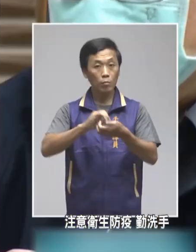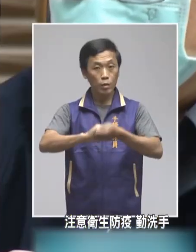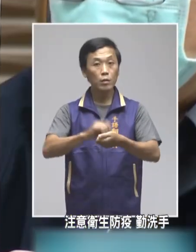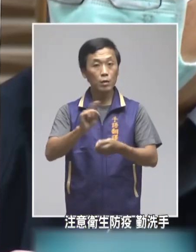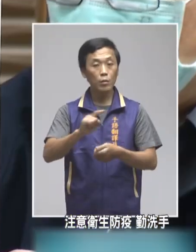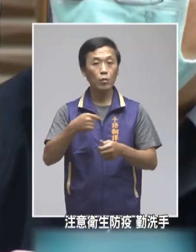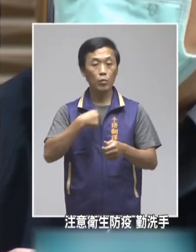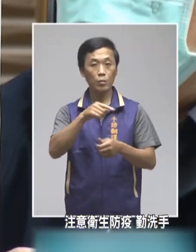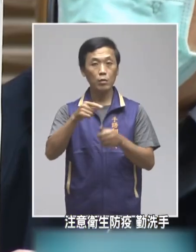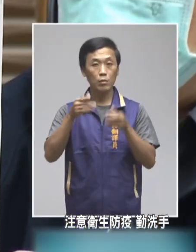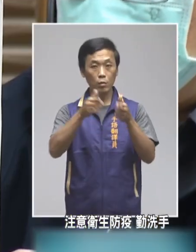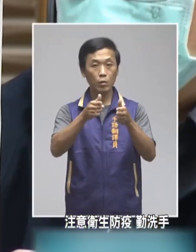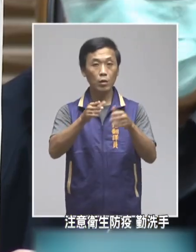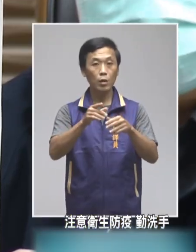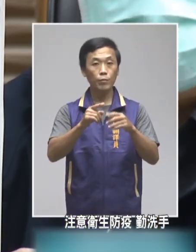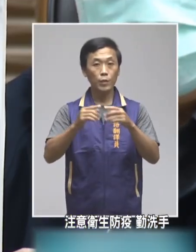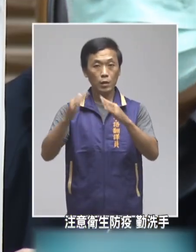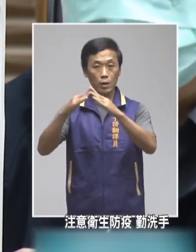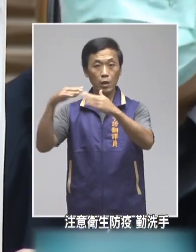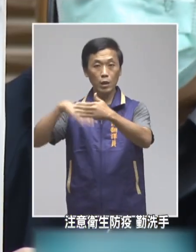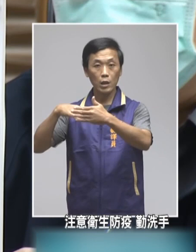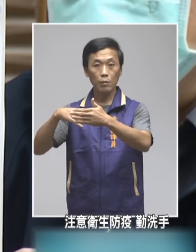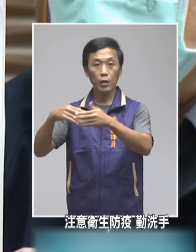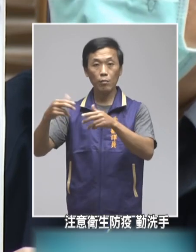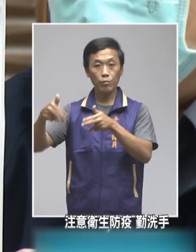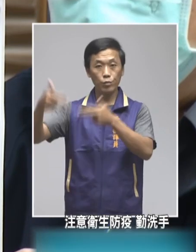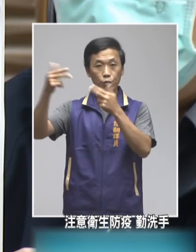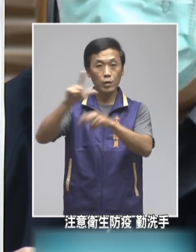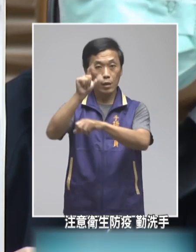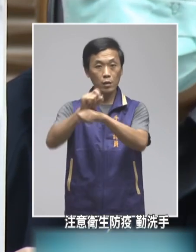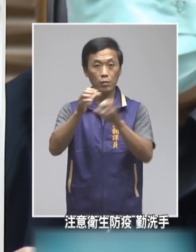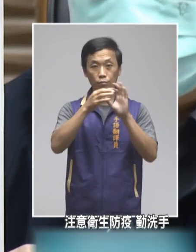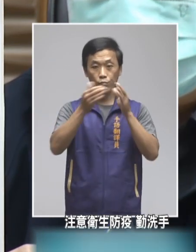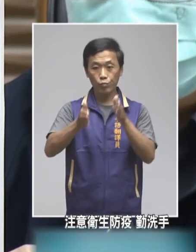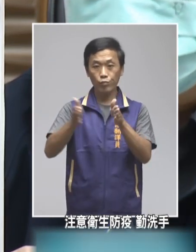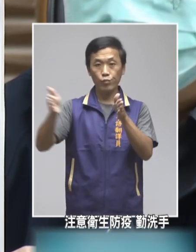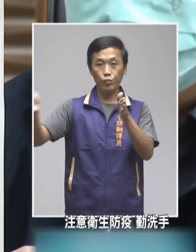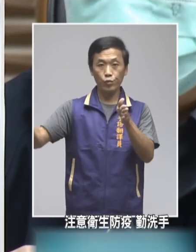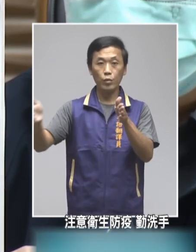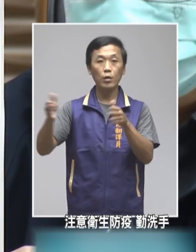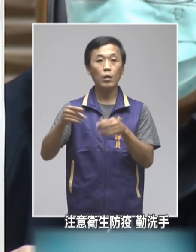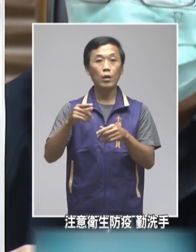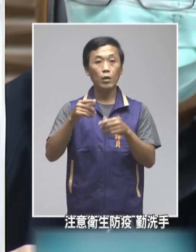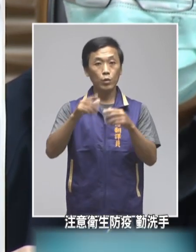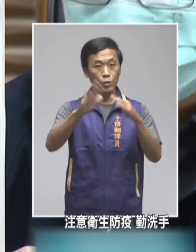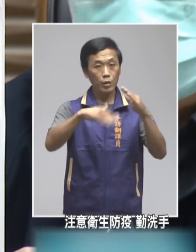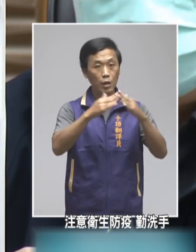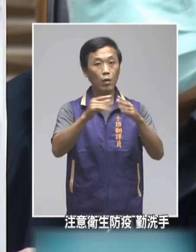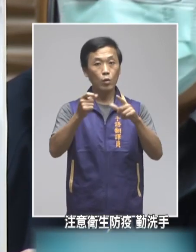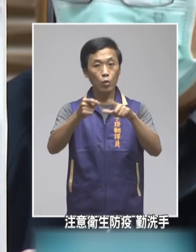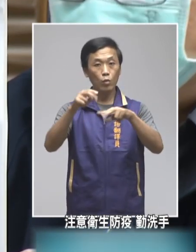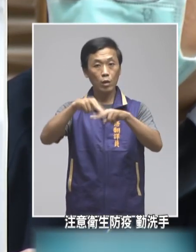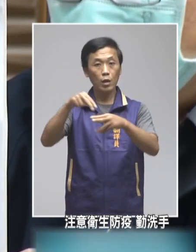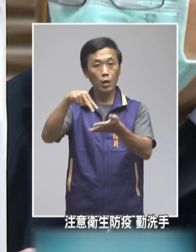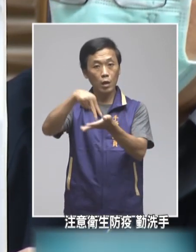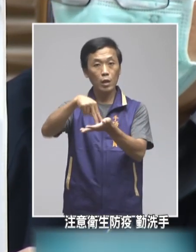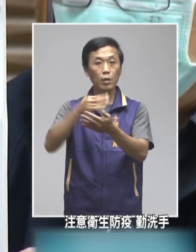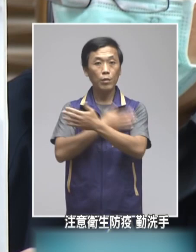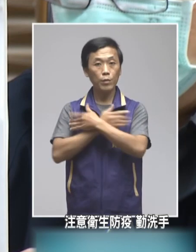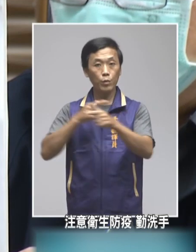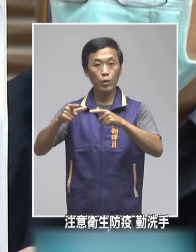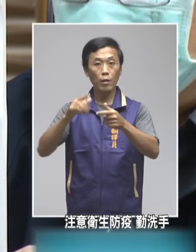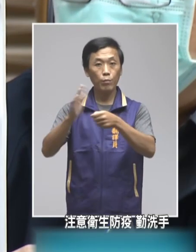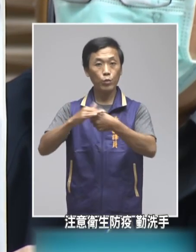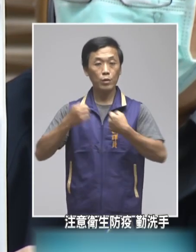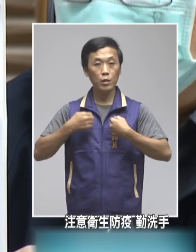布。 我们延长居家远距教学，那包括这个学校，还有公立幼儿园，还有补习班，还